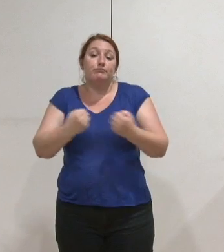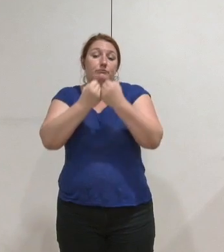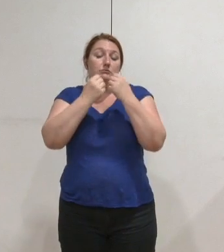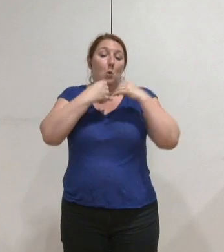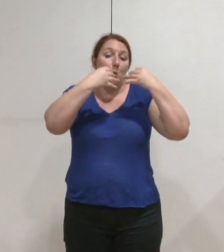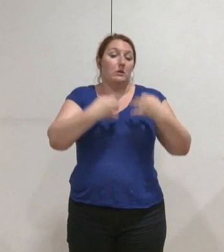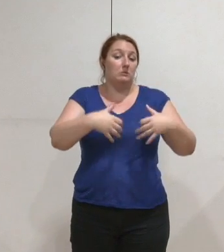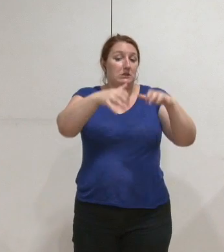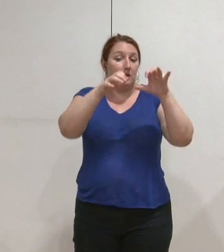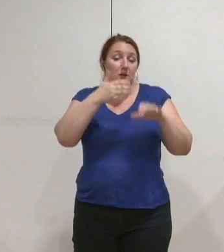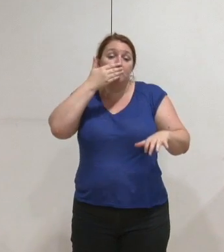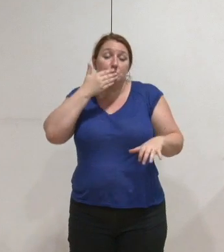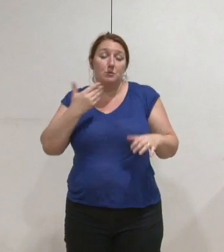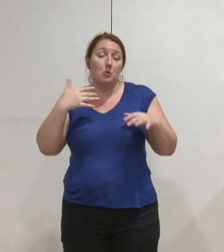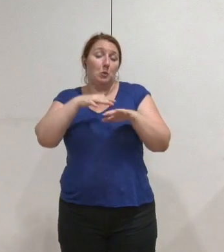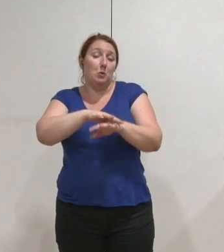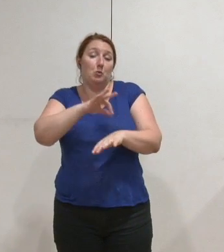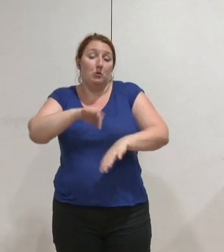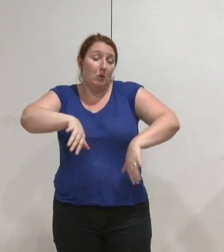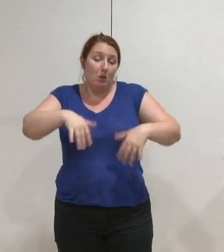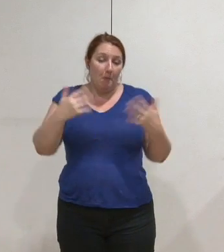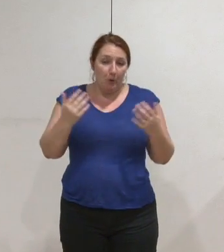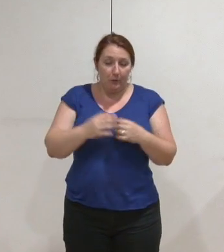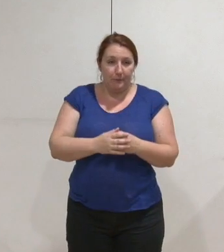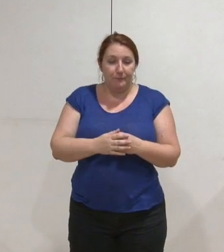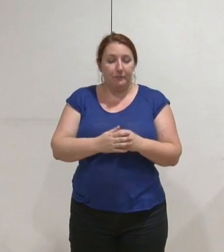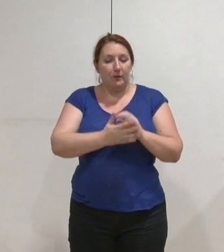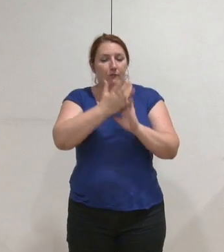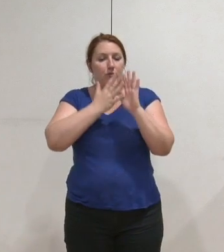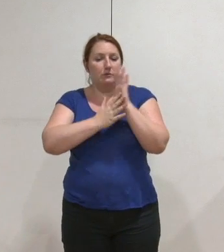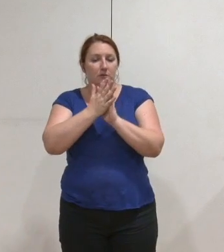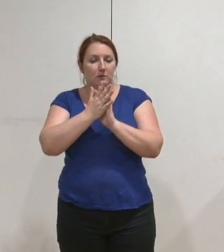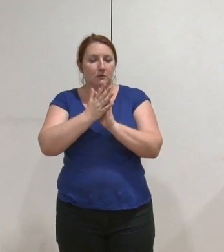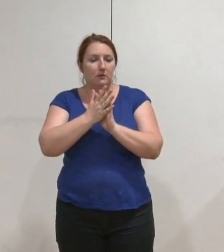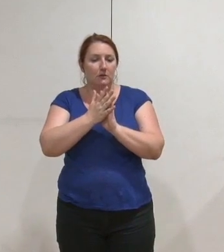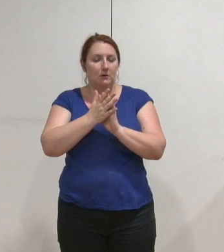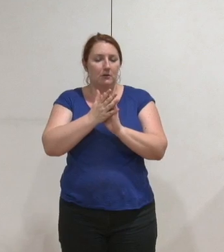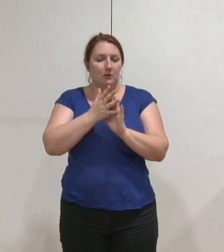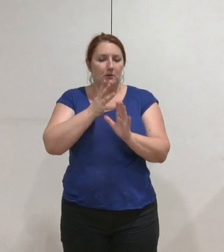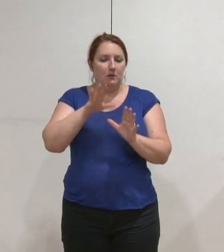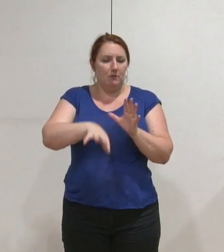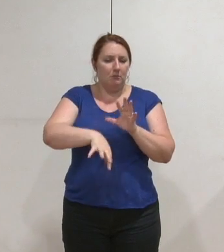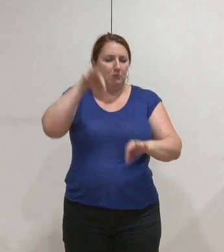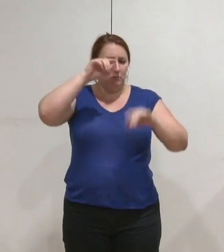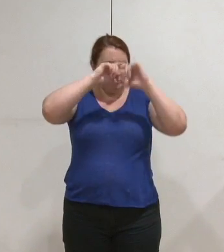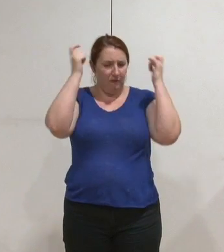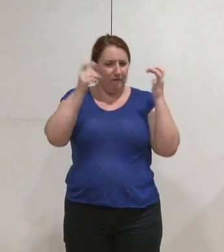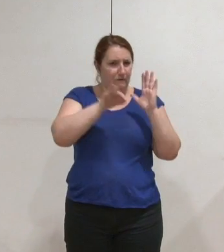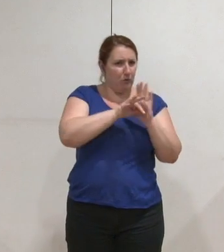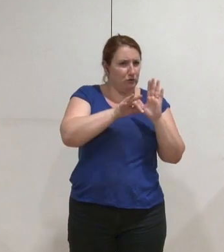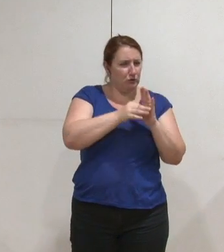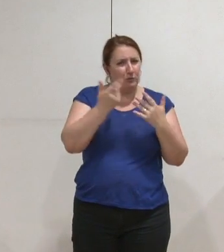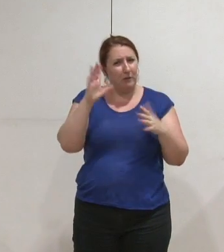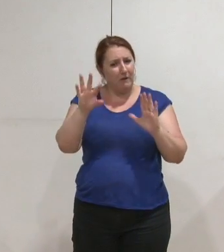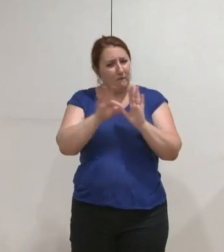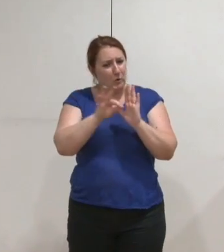administratif mais peu importe vous dites mandat fonction mes fonctions